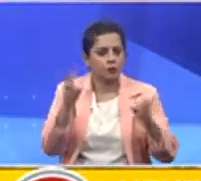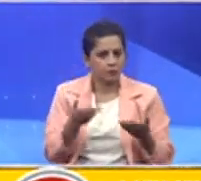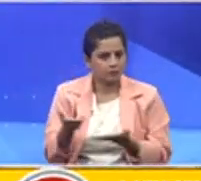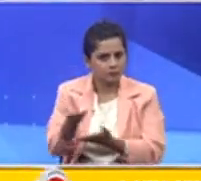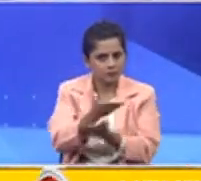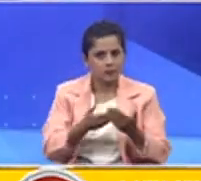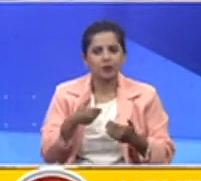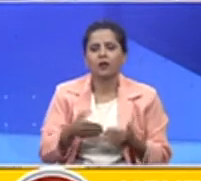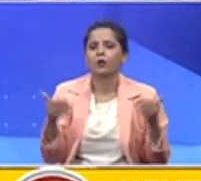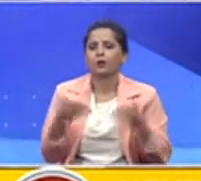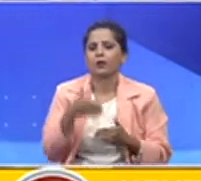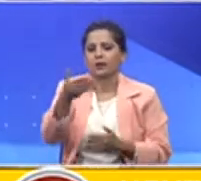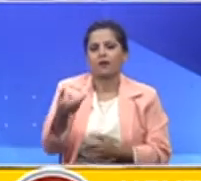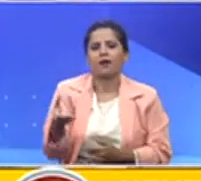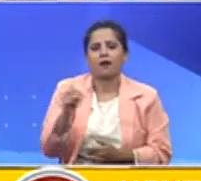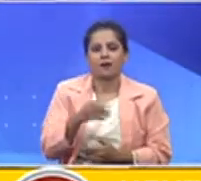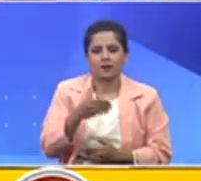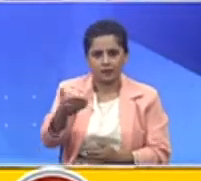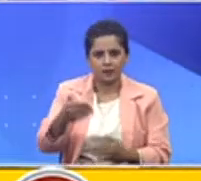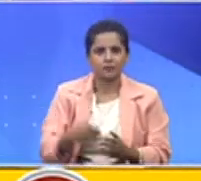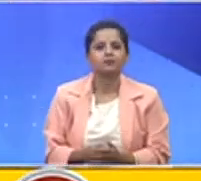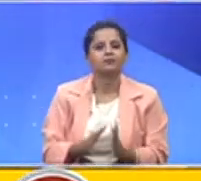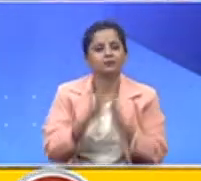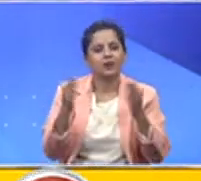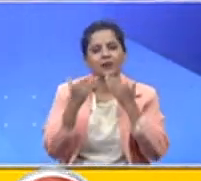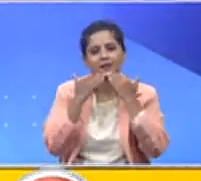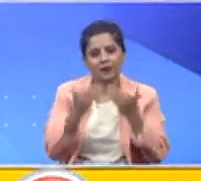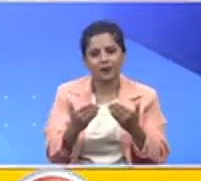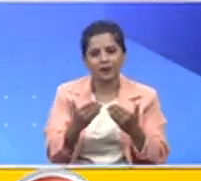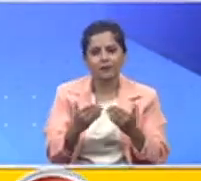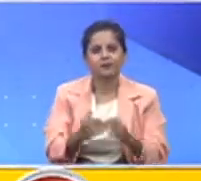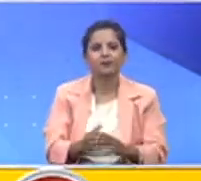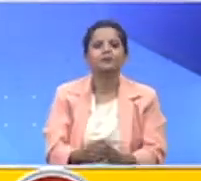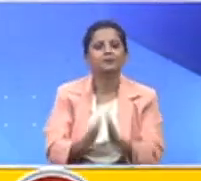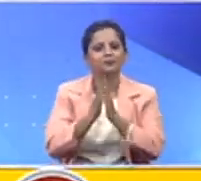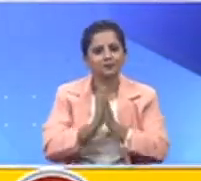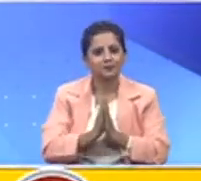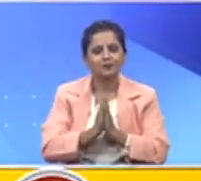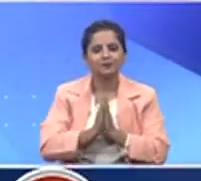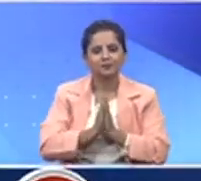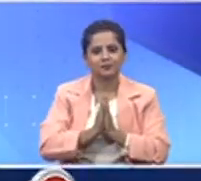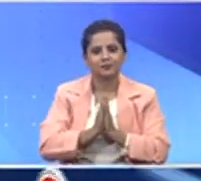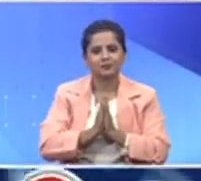आप से मुलाकात होगी, बहुत बहुत धेनवाद, नमस्कार